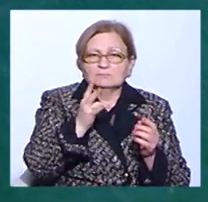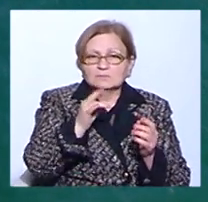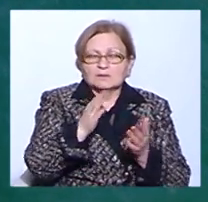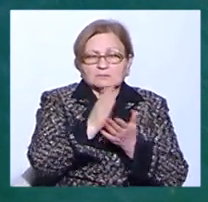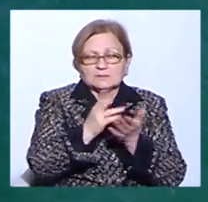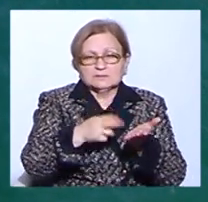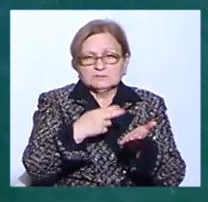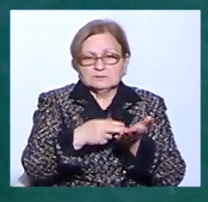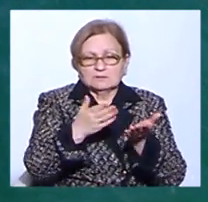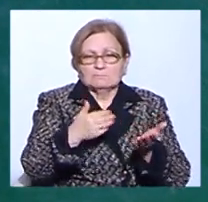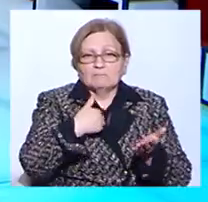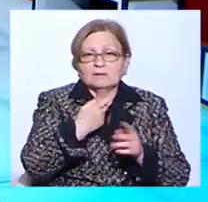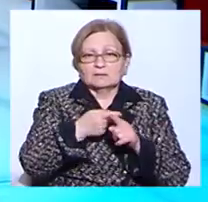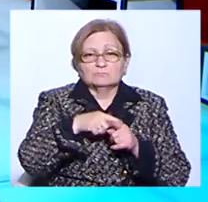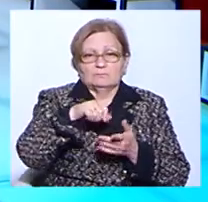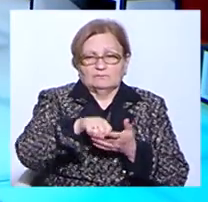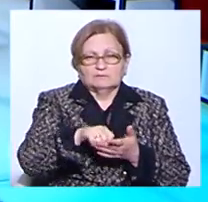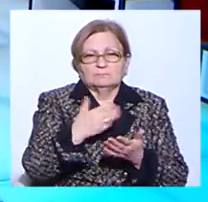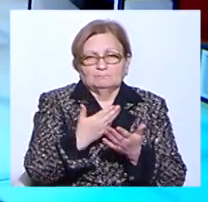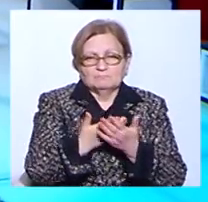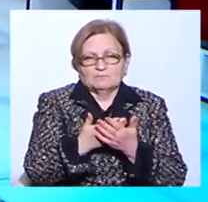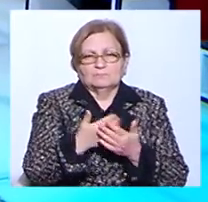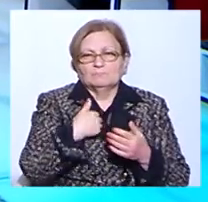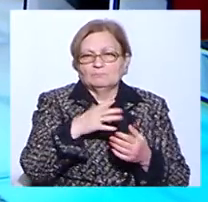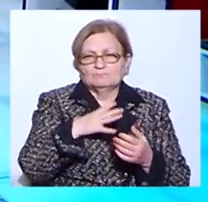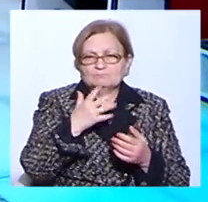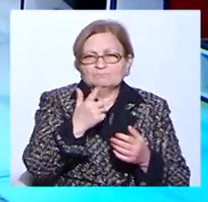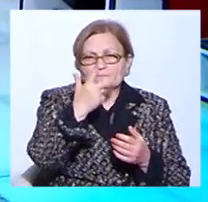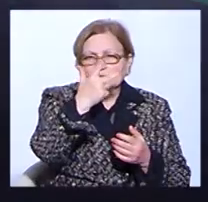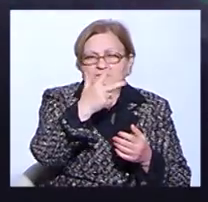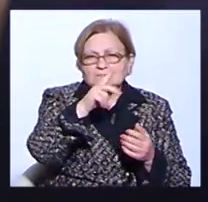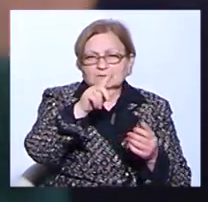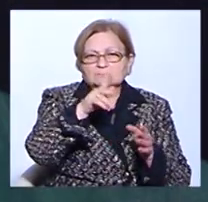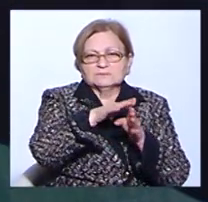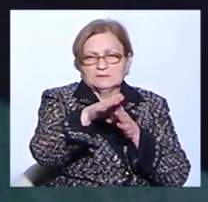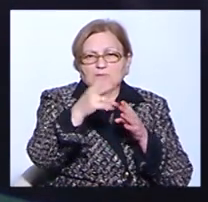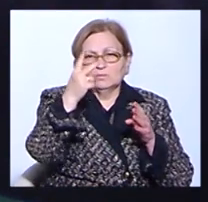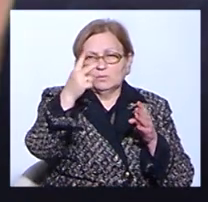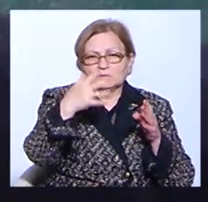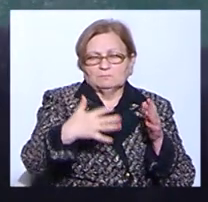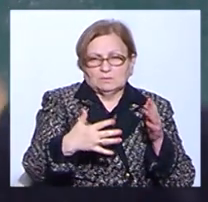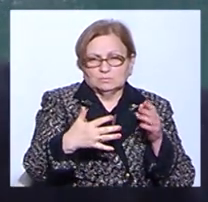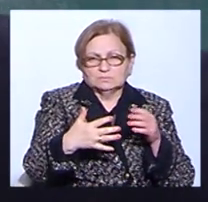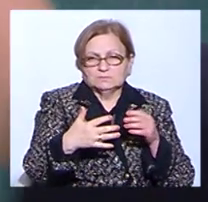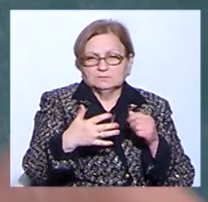არის წიგნი, ვარ აგერ მე. მაგალითად, რა ქონდა? 3 მთელი 2